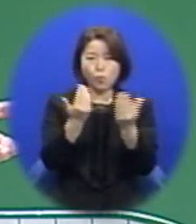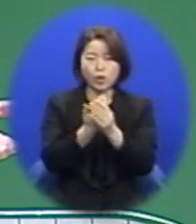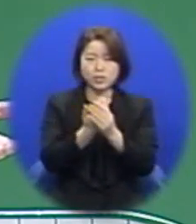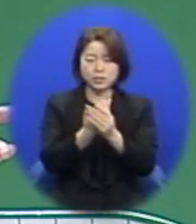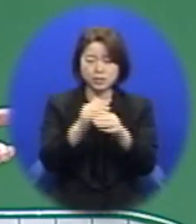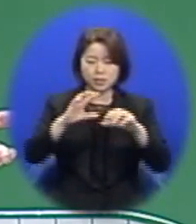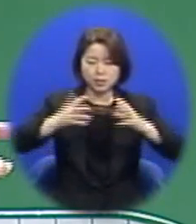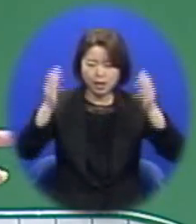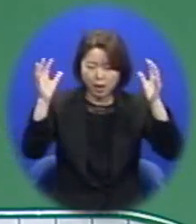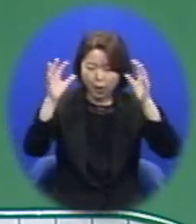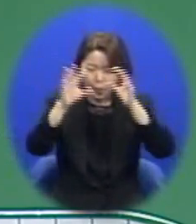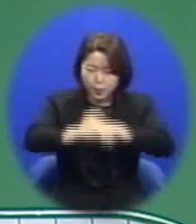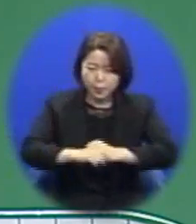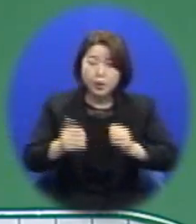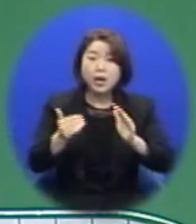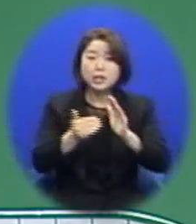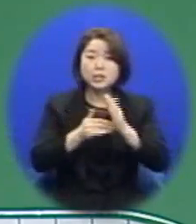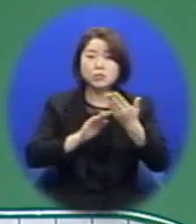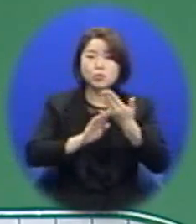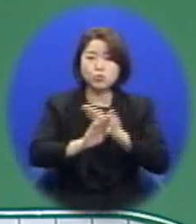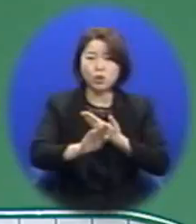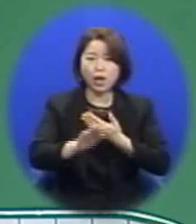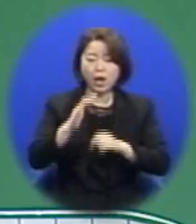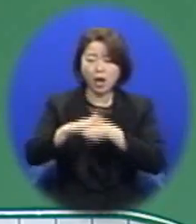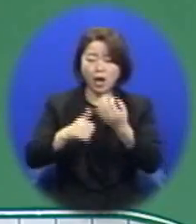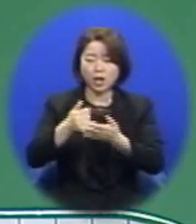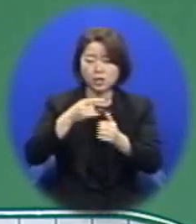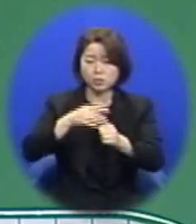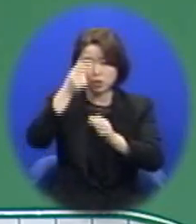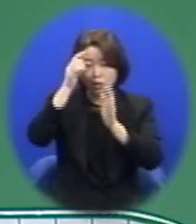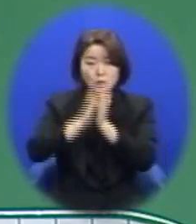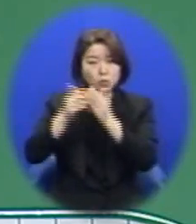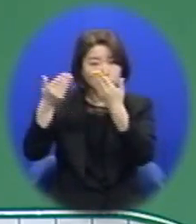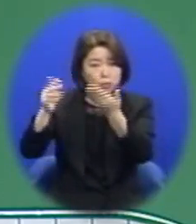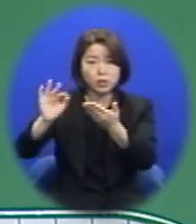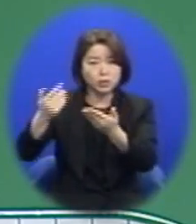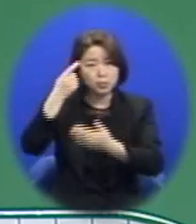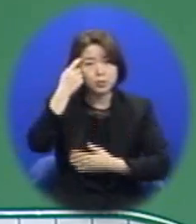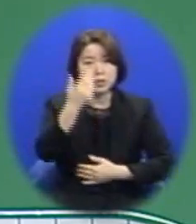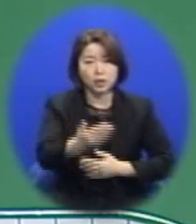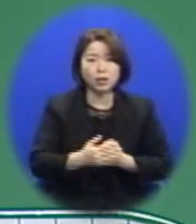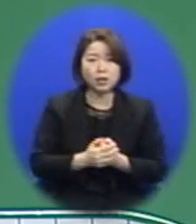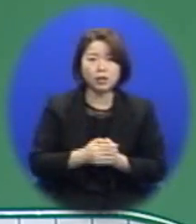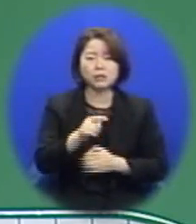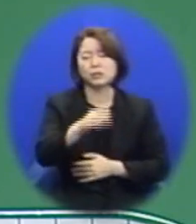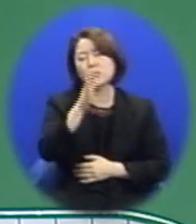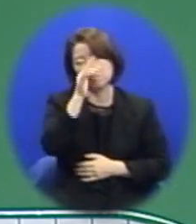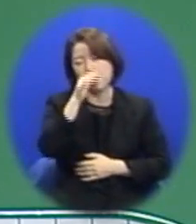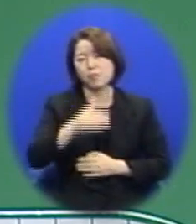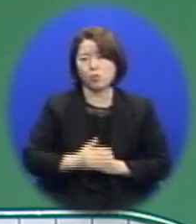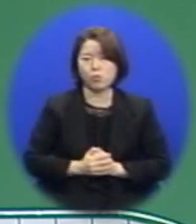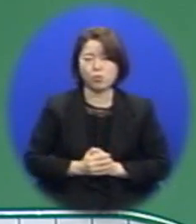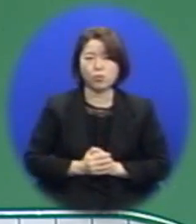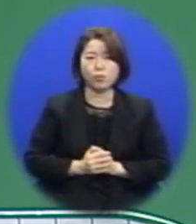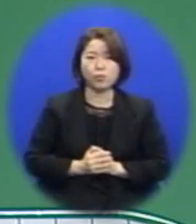파국을 맞이하고 난 다음에서야 하나님께 기도해야 되겠습니까? 그건 바보잖아요.